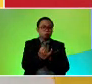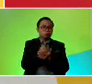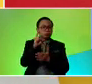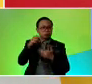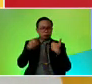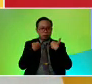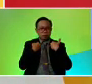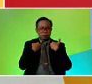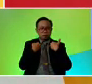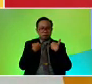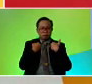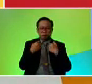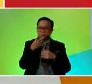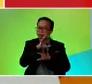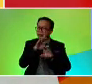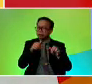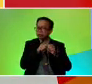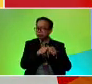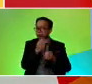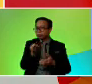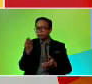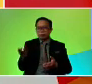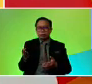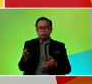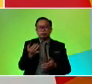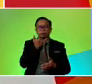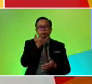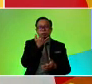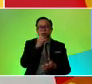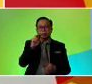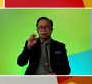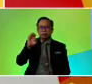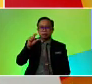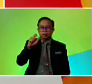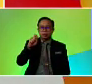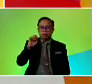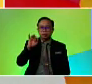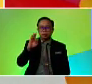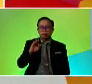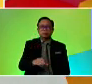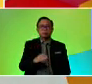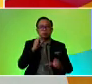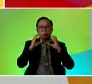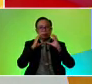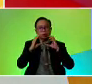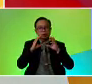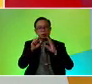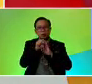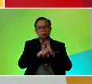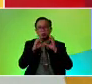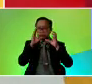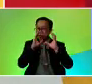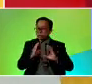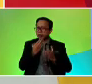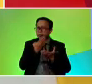ada keputusan atau terlibat tidak terlibat dengan bahan-bahan yang negatif yang kedua komunikasi secara baik ee semasa